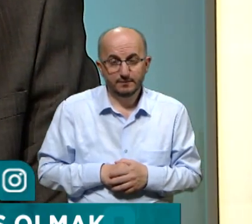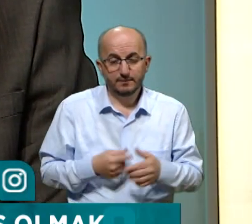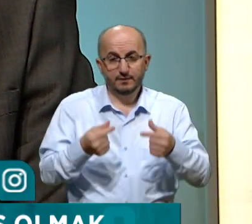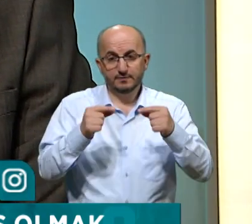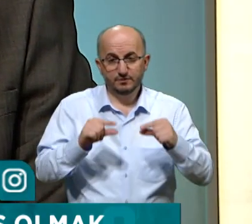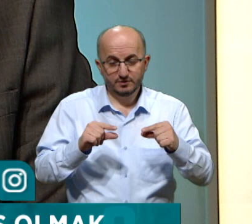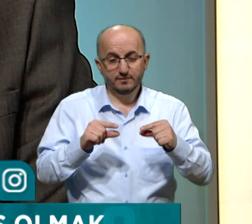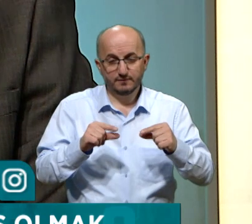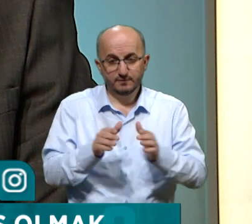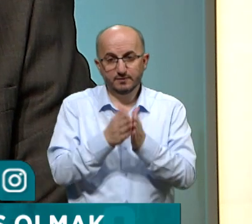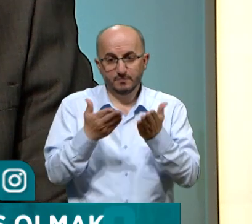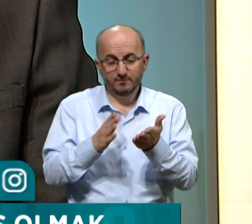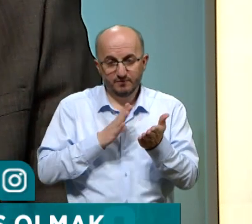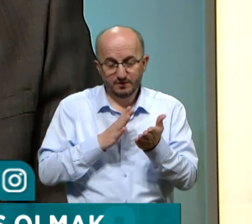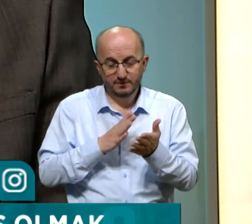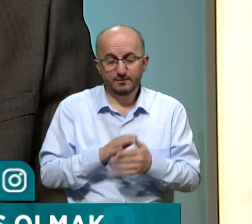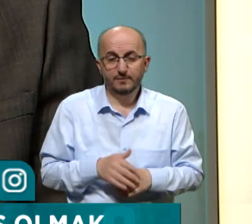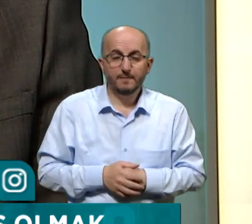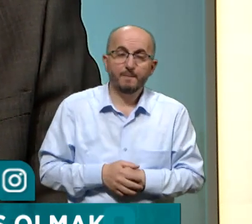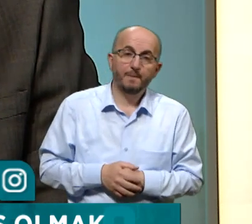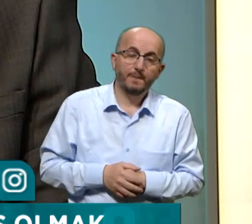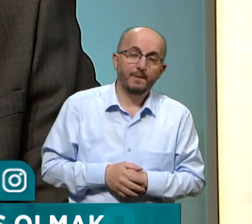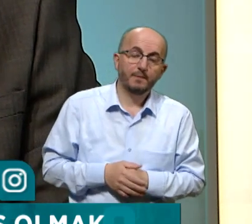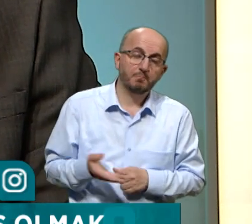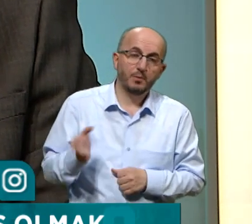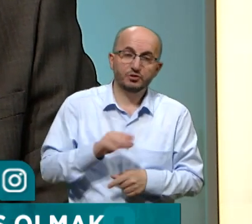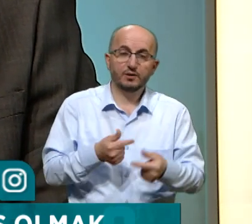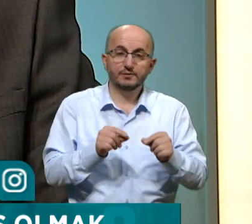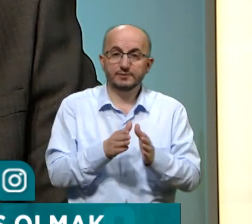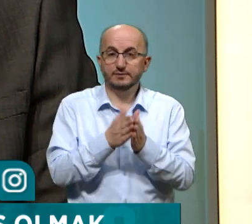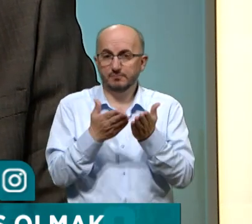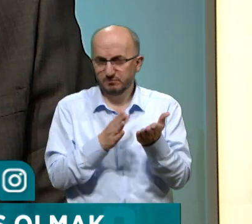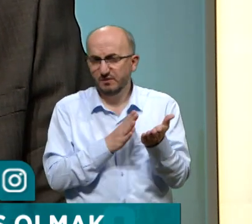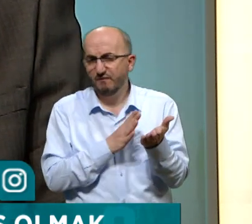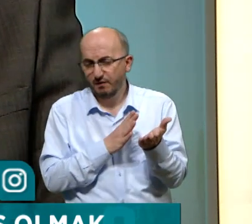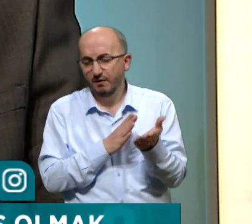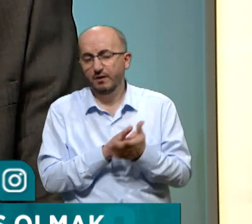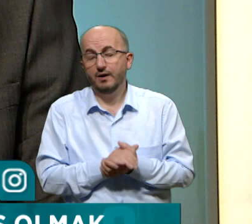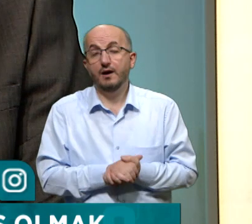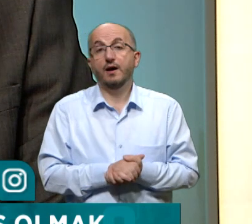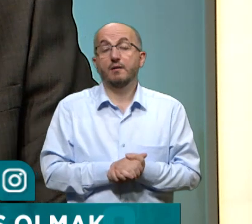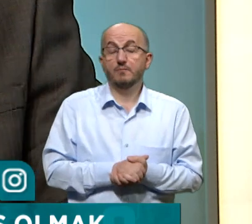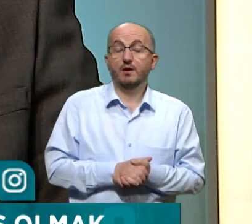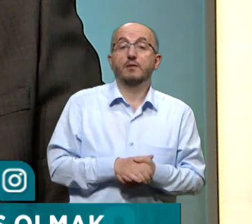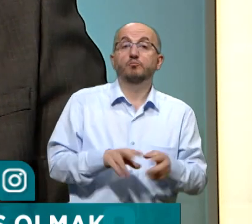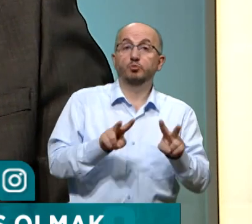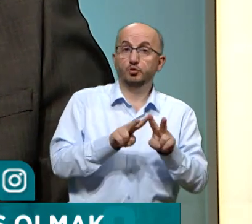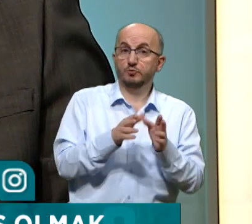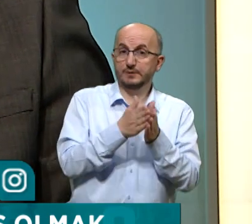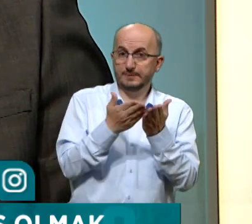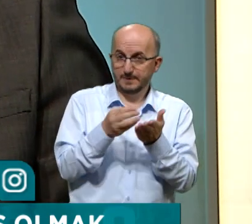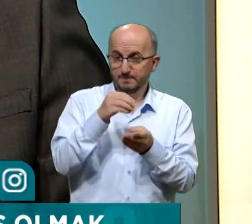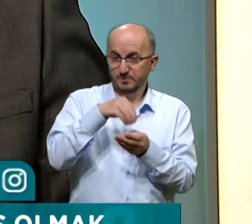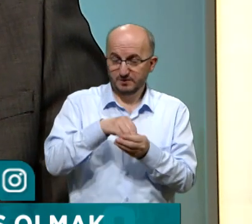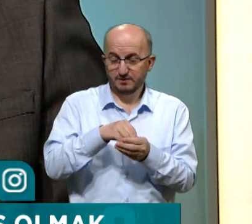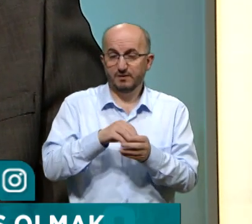yine sebum üstümde geçer bu Müslüm de geçer deyince başka hadis kaynakları yok demek değil ama Müslüm'ün zikrettiğimiz de diğerlerine